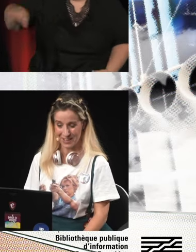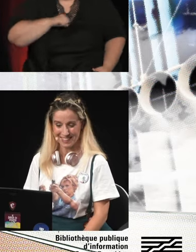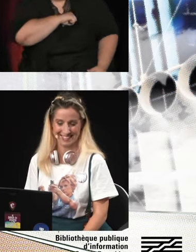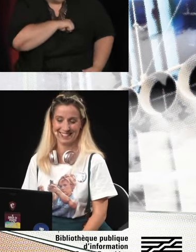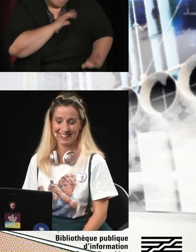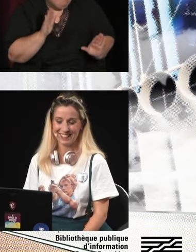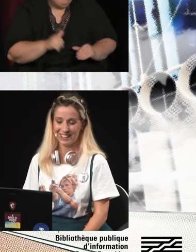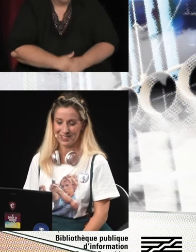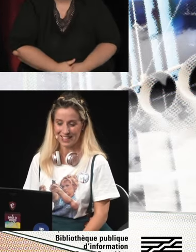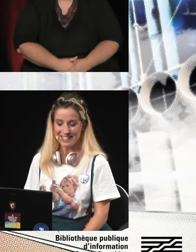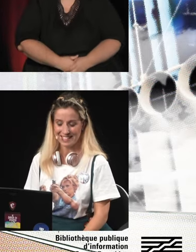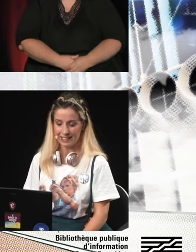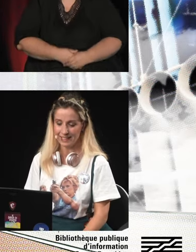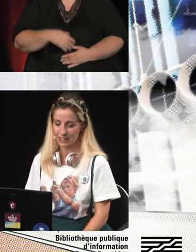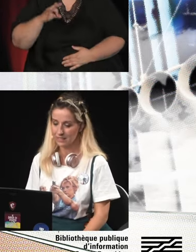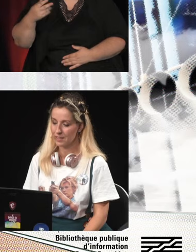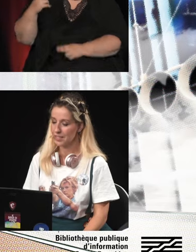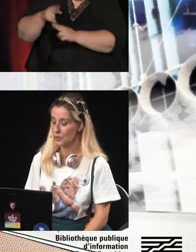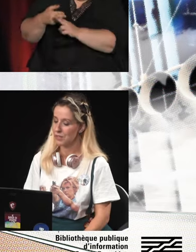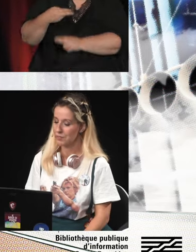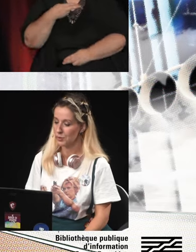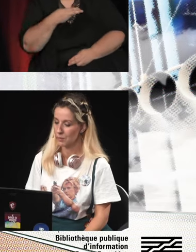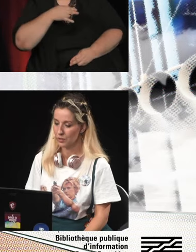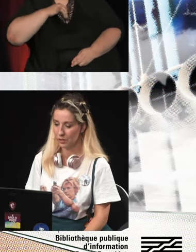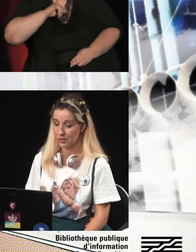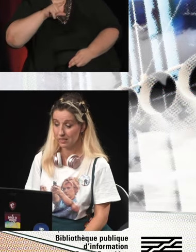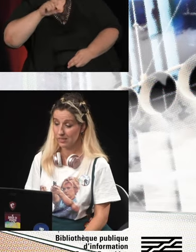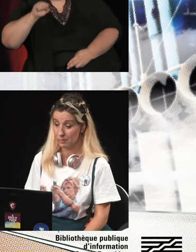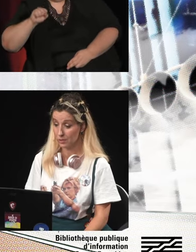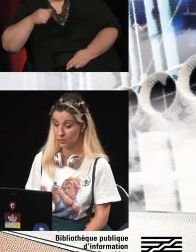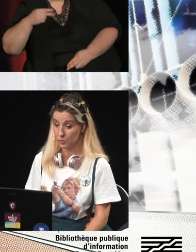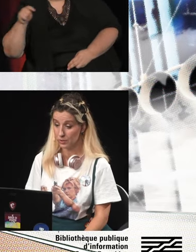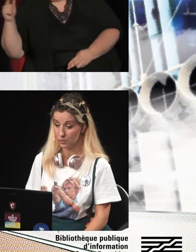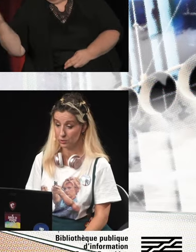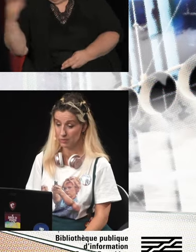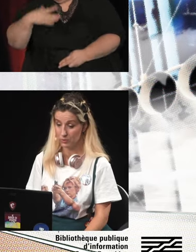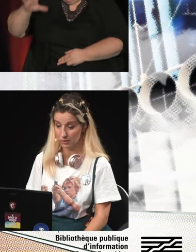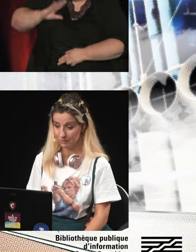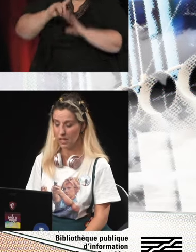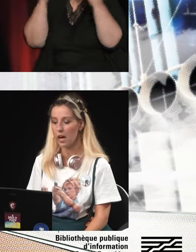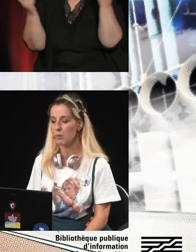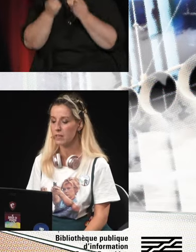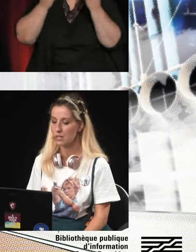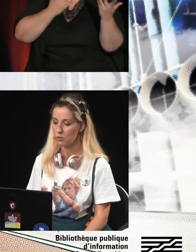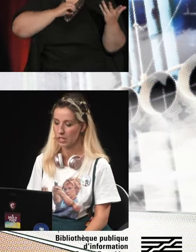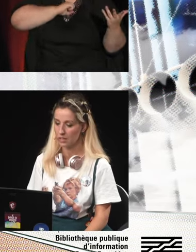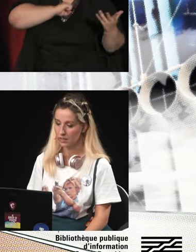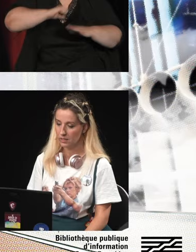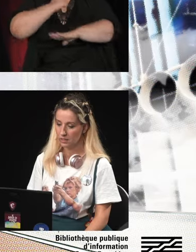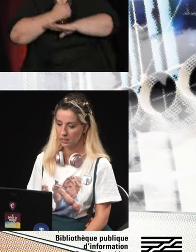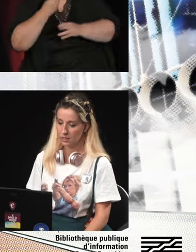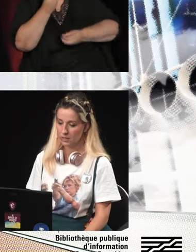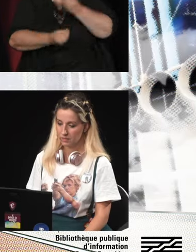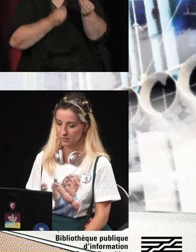donc, on a Nitzel qui est là, avec qui on avait fait notamment le run de speedrun en 2022. Oh, mais vas-y le chien